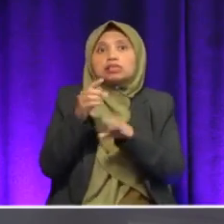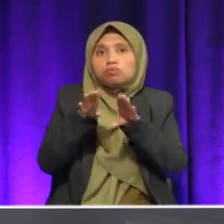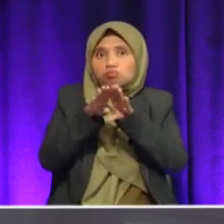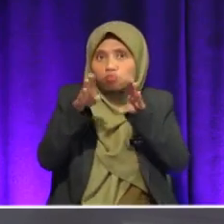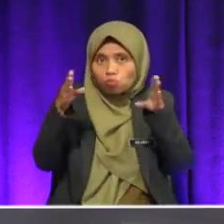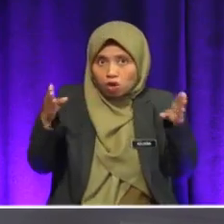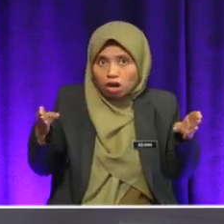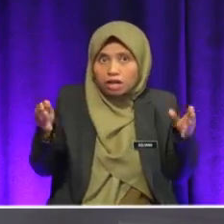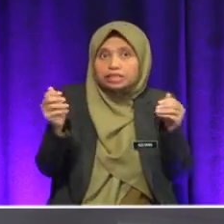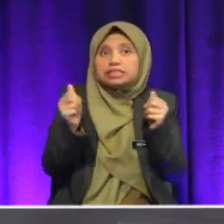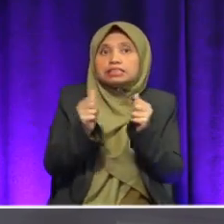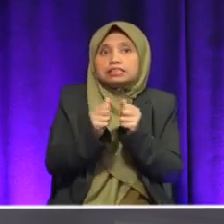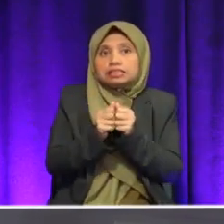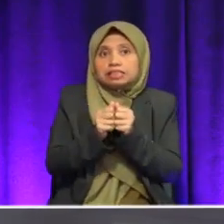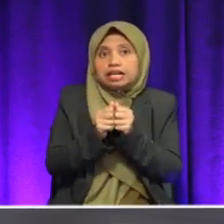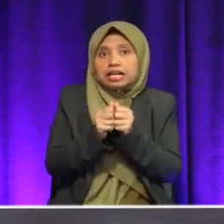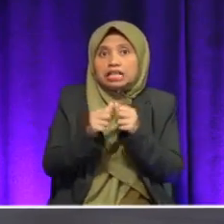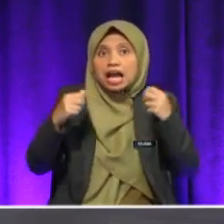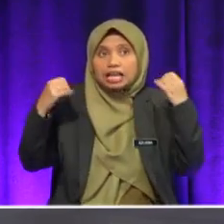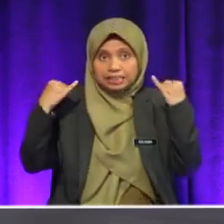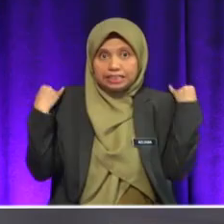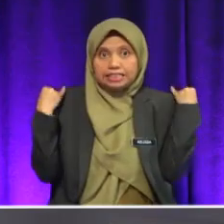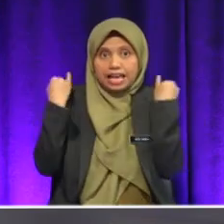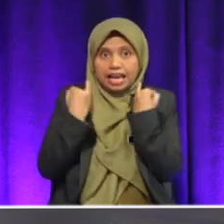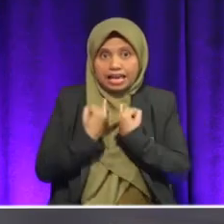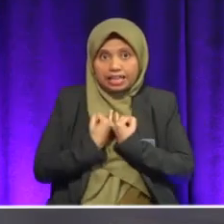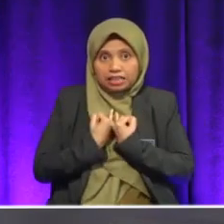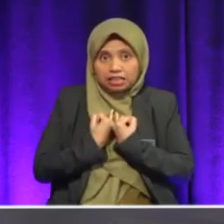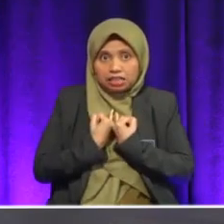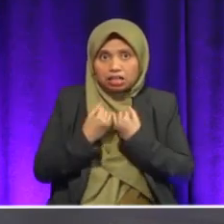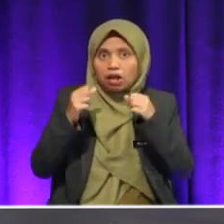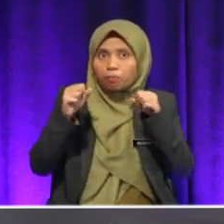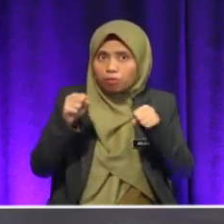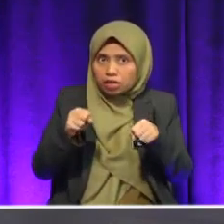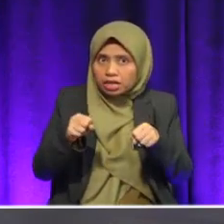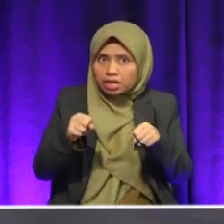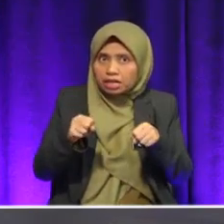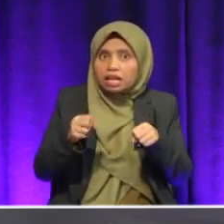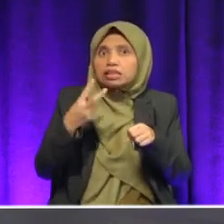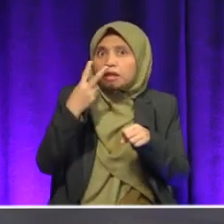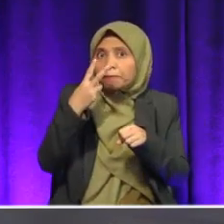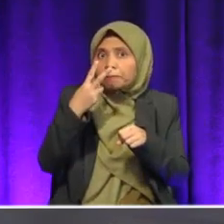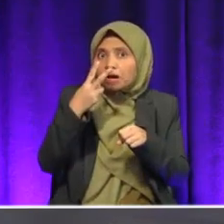drastis tersebut dengan jaket nih rasanya nampak lebih